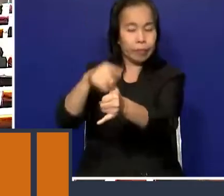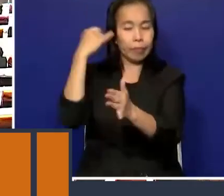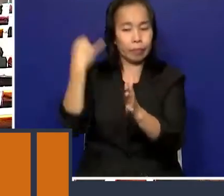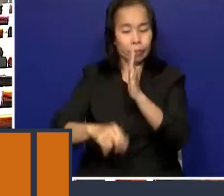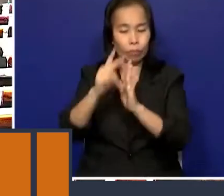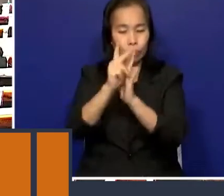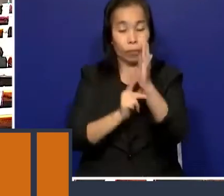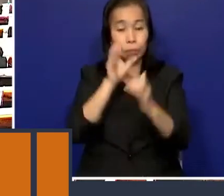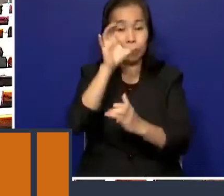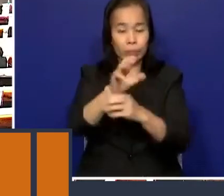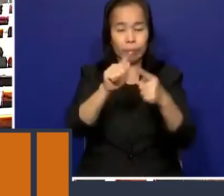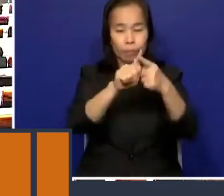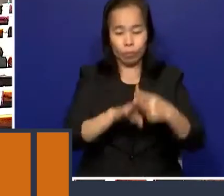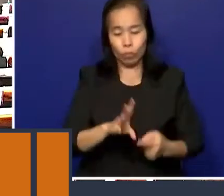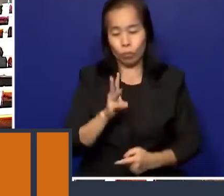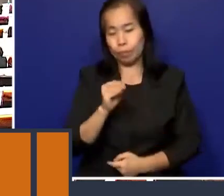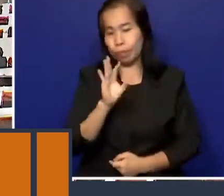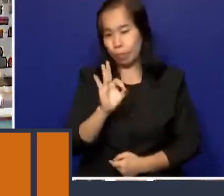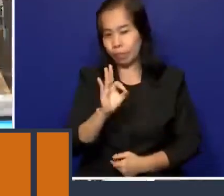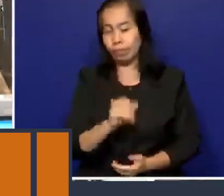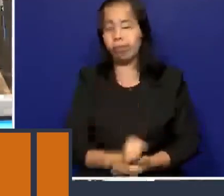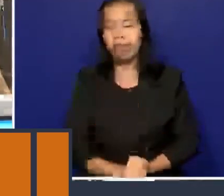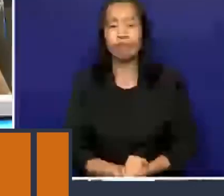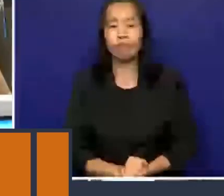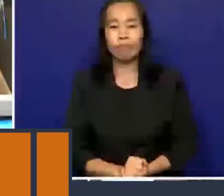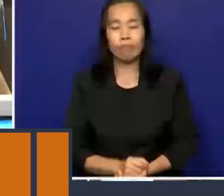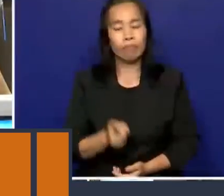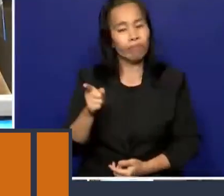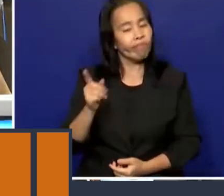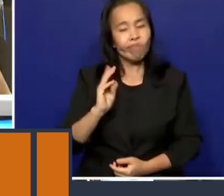ข 69 ครับท่านผู้อัพริ